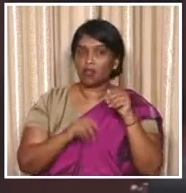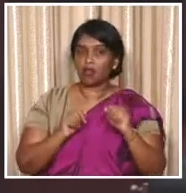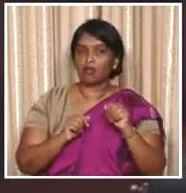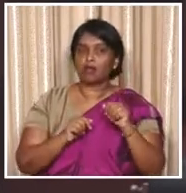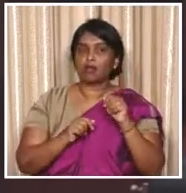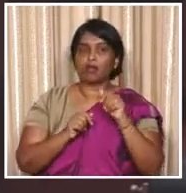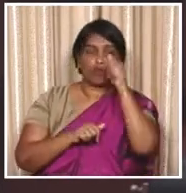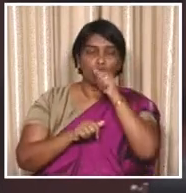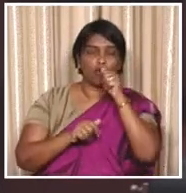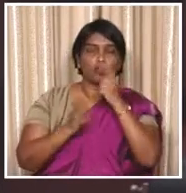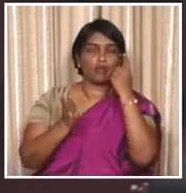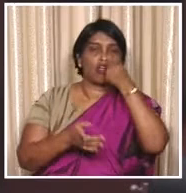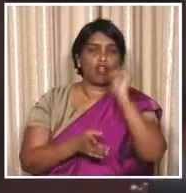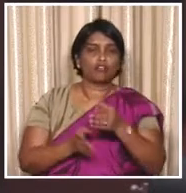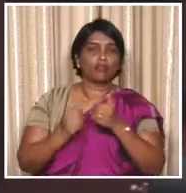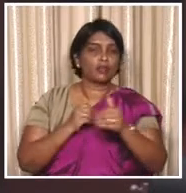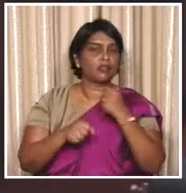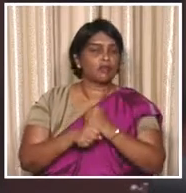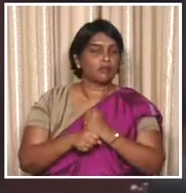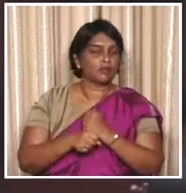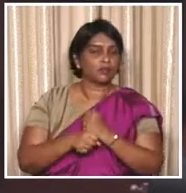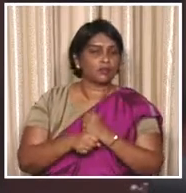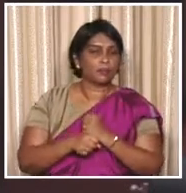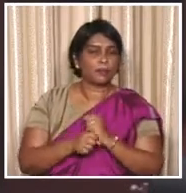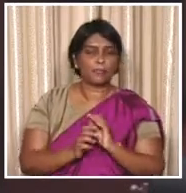මෙතුමා කියන්නේ මේ හොරට සම්මත කරගන්නයි ආණ්ඩුව යන්නේ කියලා